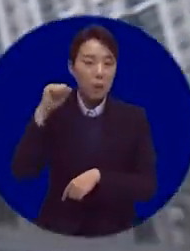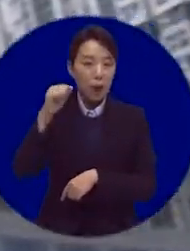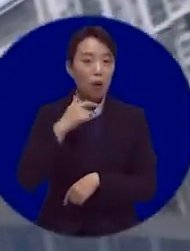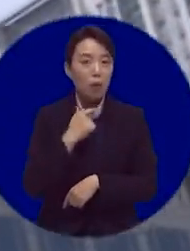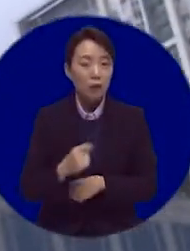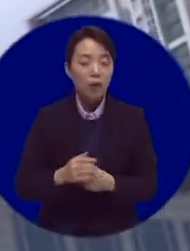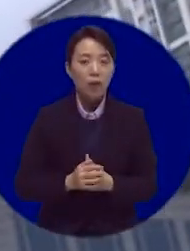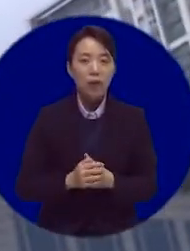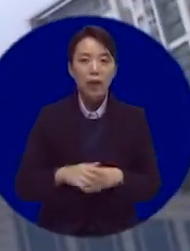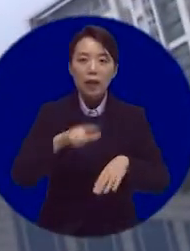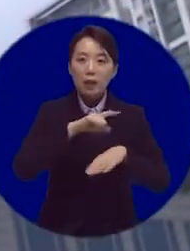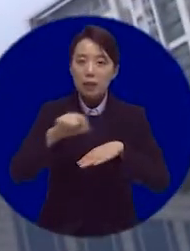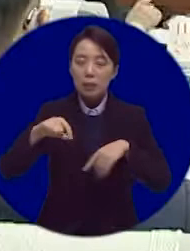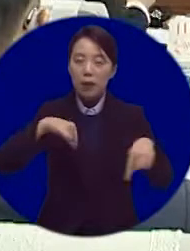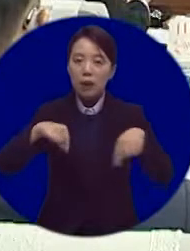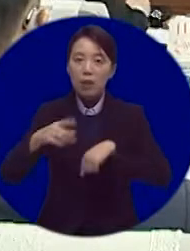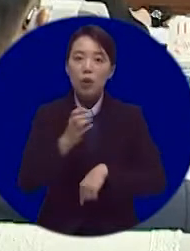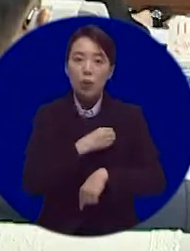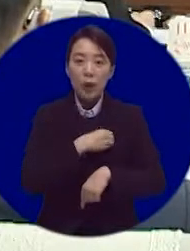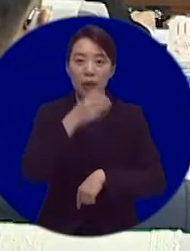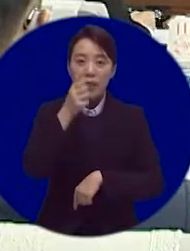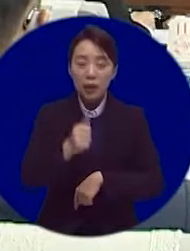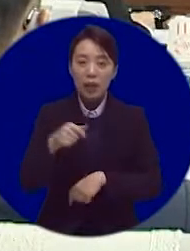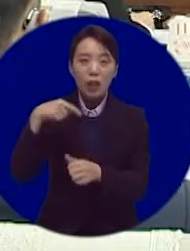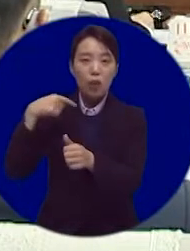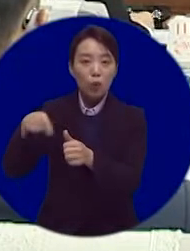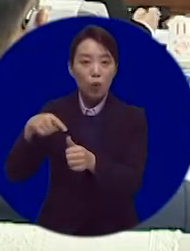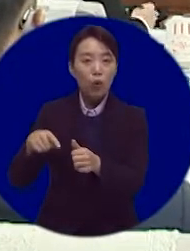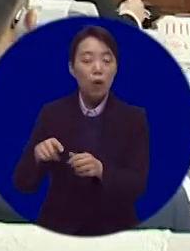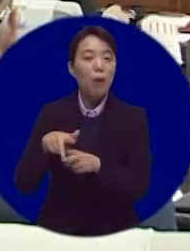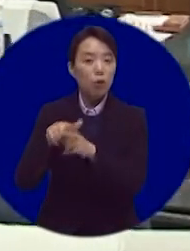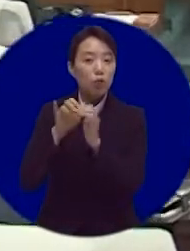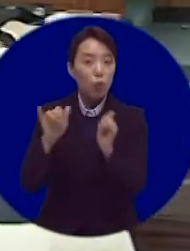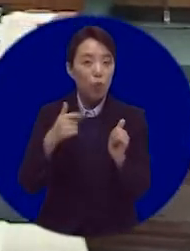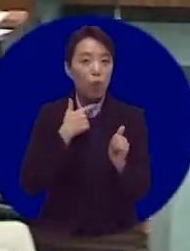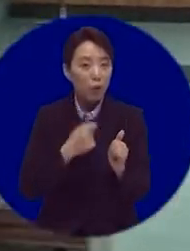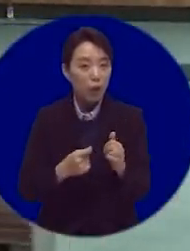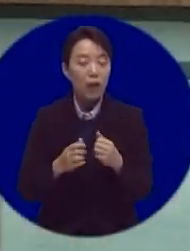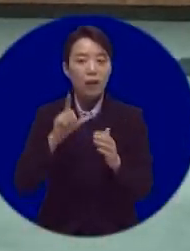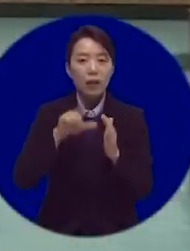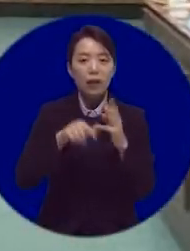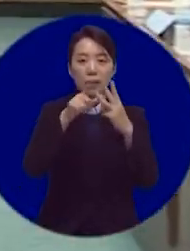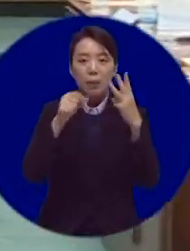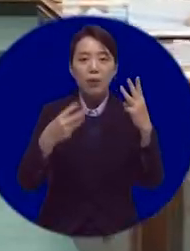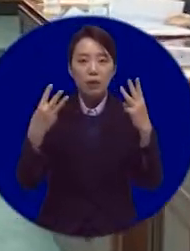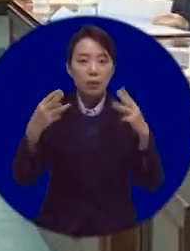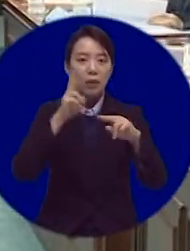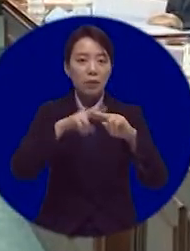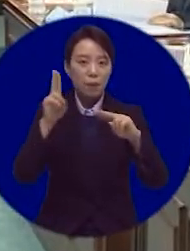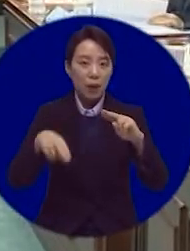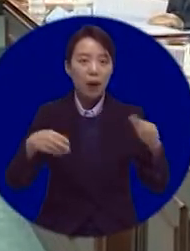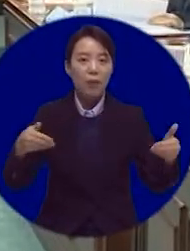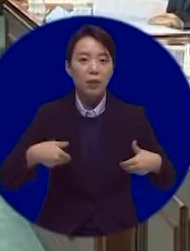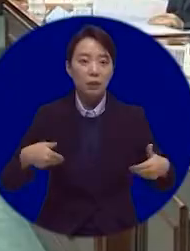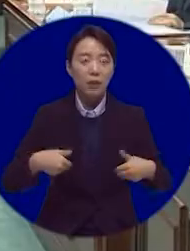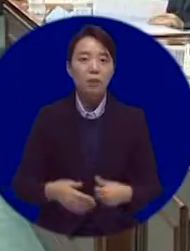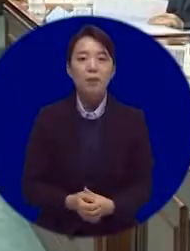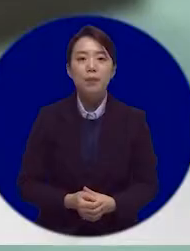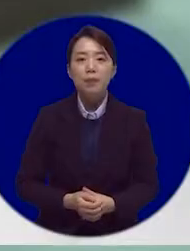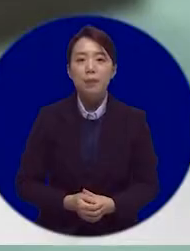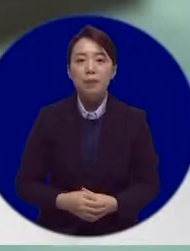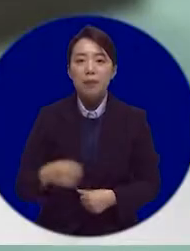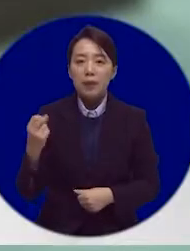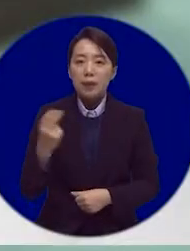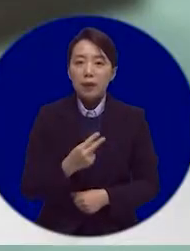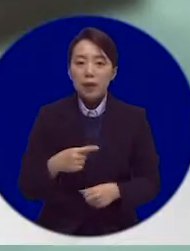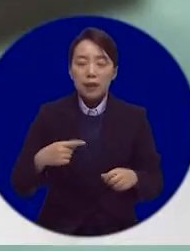입후보하거나 지방의회의원이나 장이 교육감 선거에 입후보하는 경우에도 3월 3일까지 사직해야 합니다.